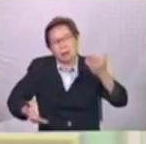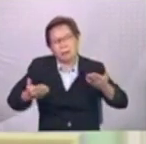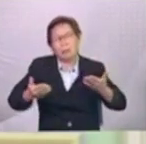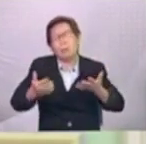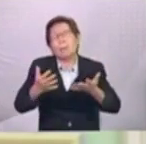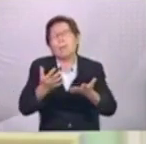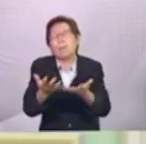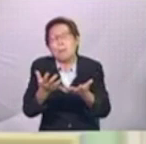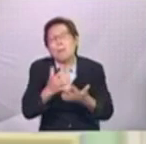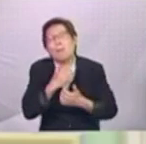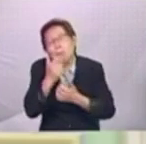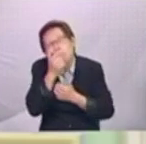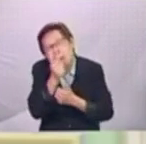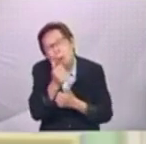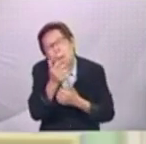berhasrat untuk pulang.